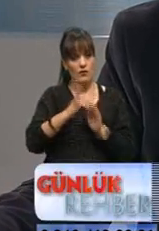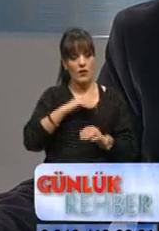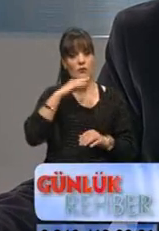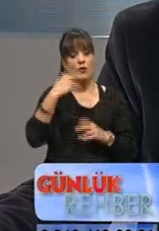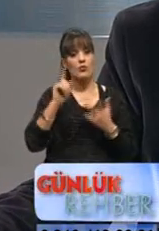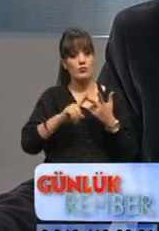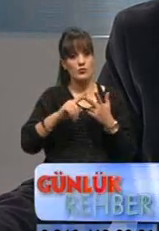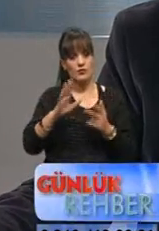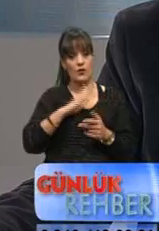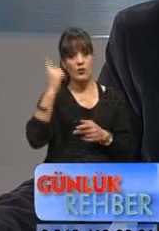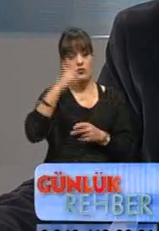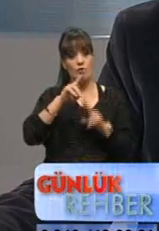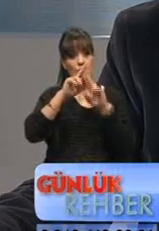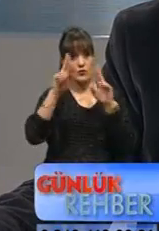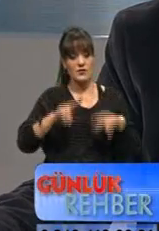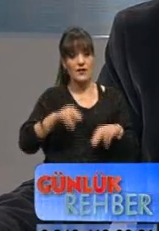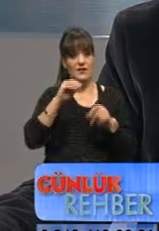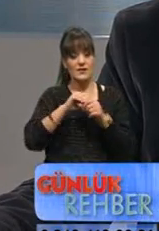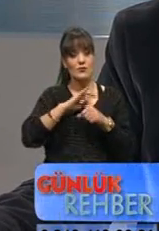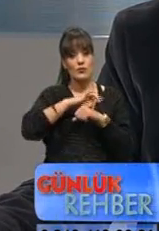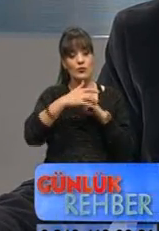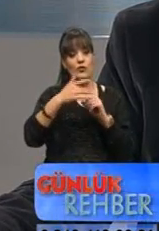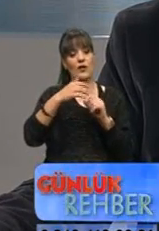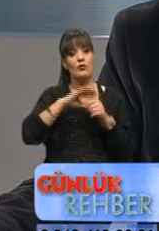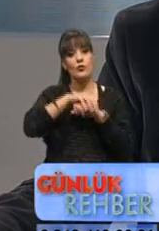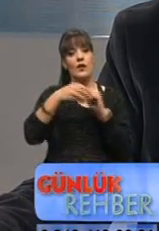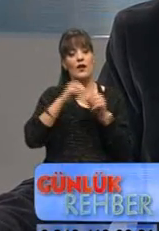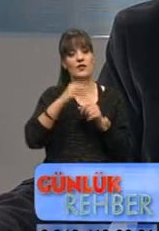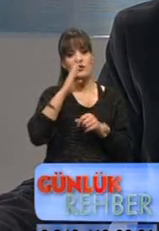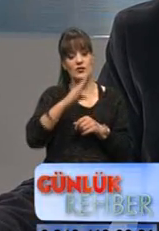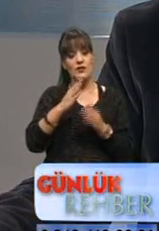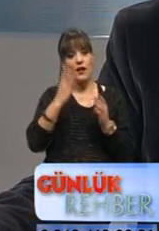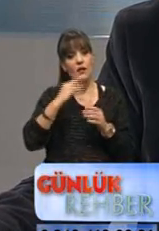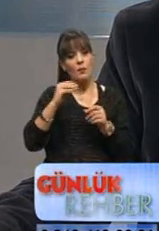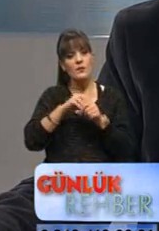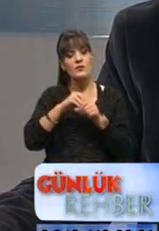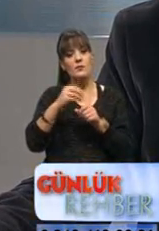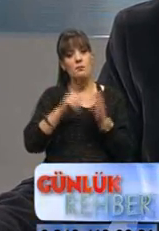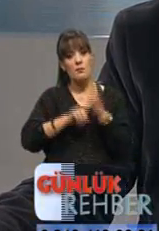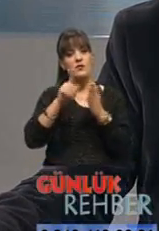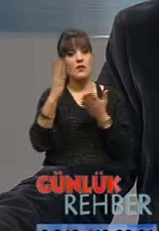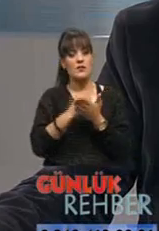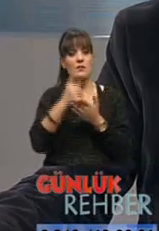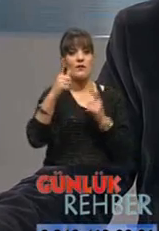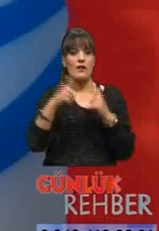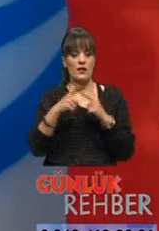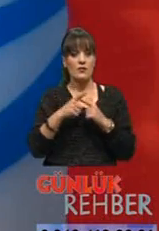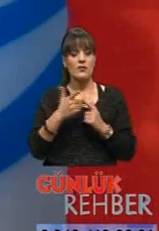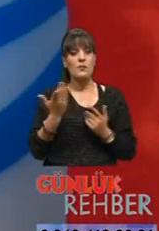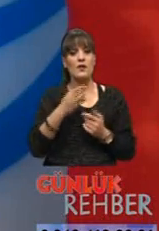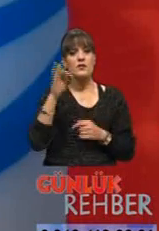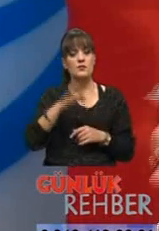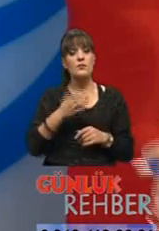üçüncülerimiz var. Dolayısıyla uluslararası arenada da ciddi anlamda başarılar kazanan bir federasyon konumunda. Harika. Peki